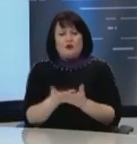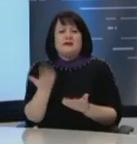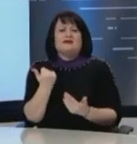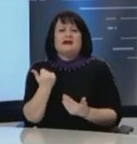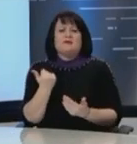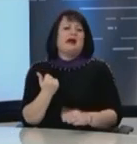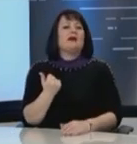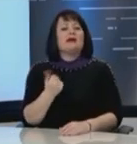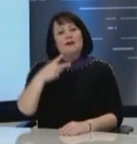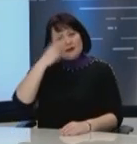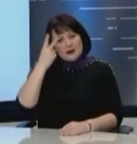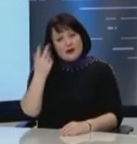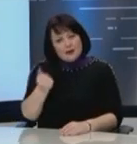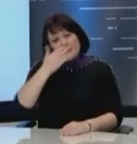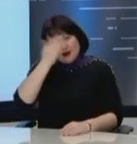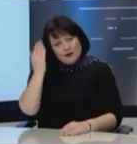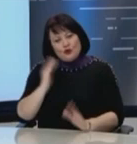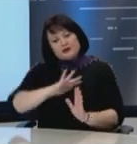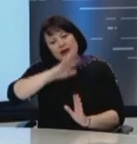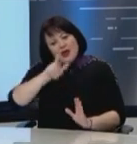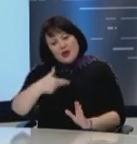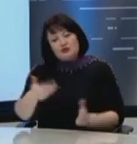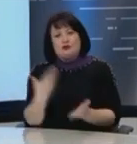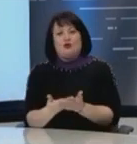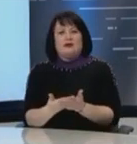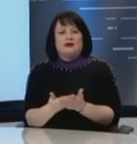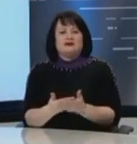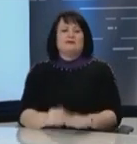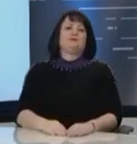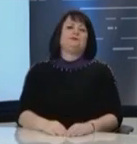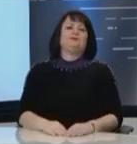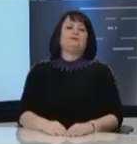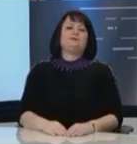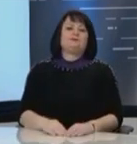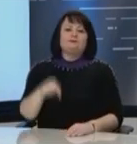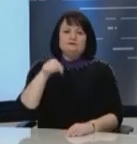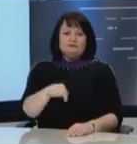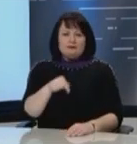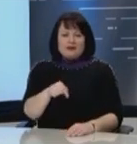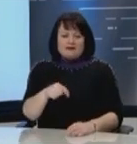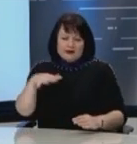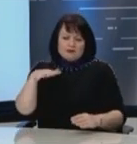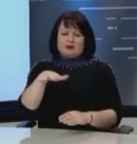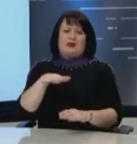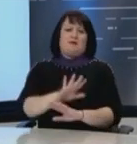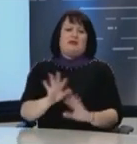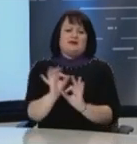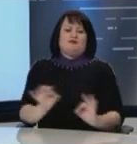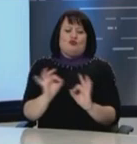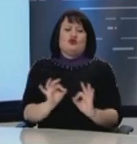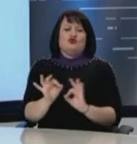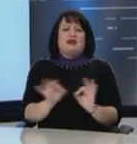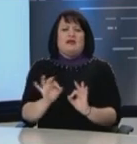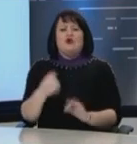τεκμηρίου αθωότητας των αναφερόμενων προσώπων για την εξυπηρέτηση του προσχεδιασμένου προγκρόμ σε βάρος τους.